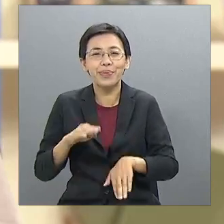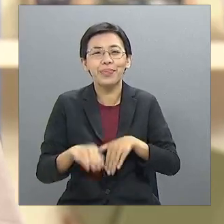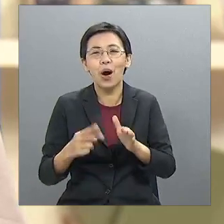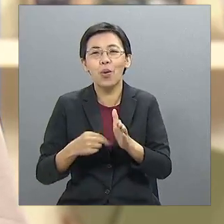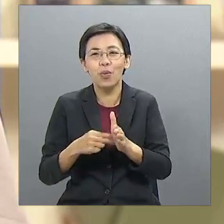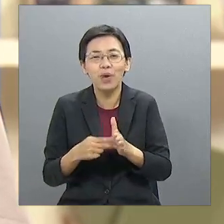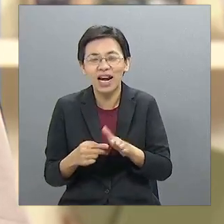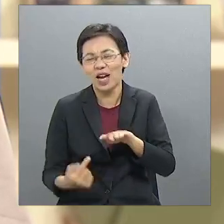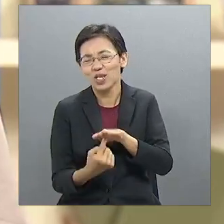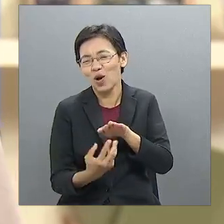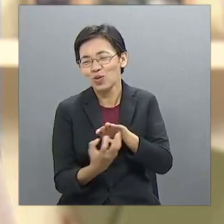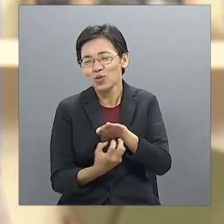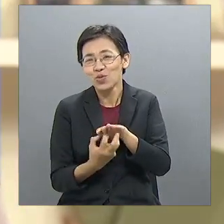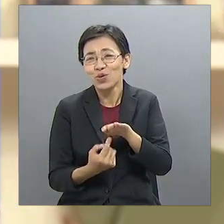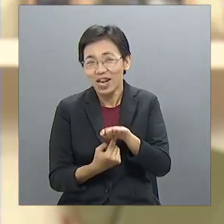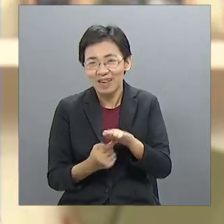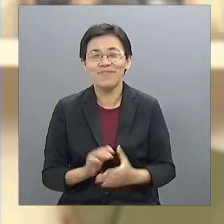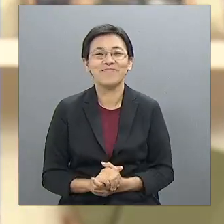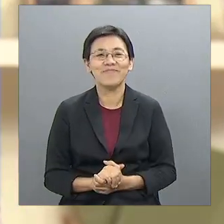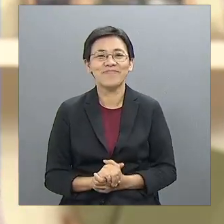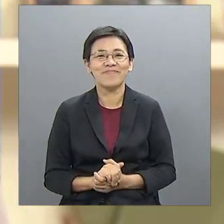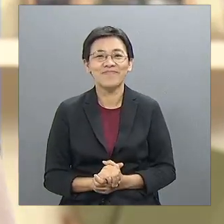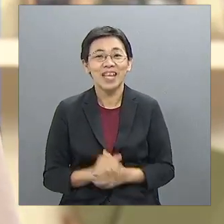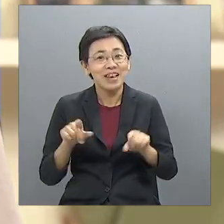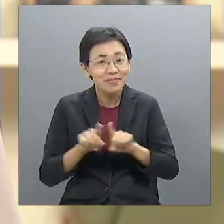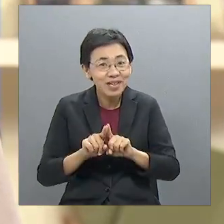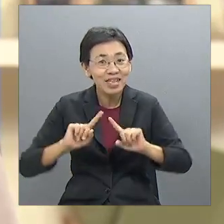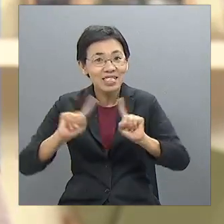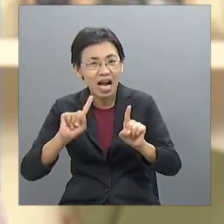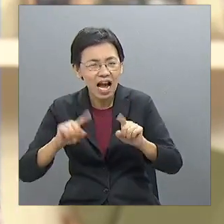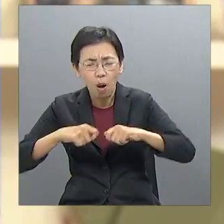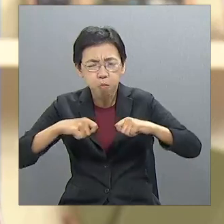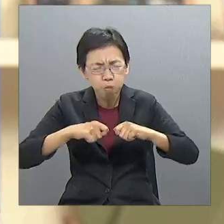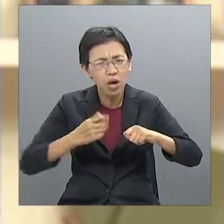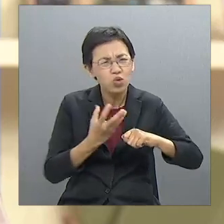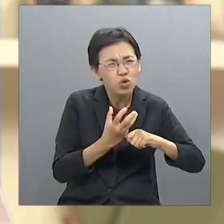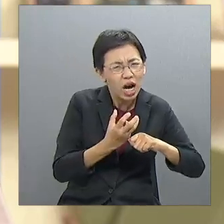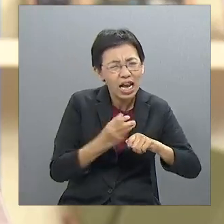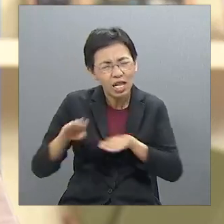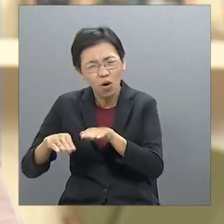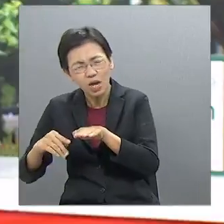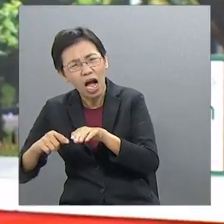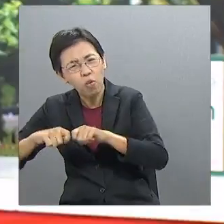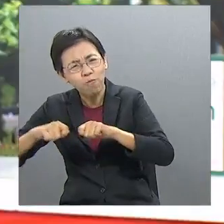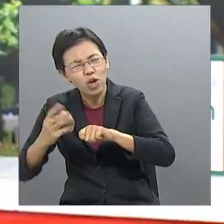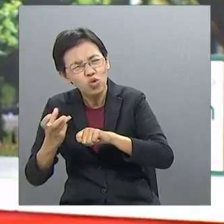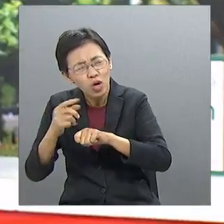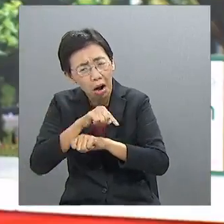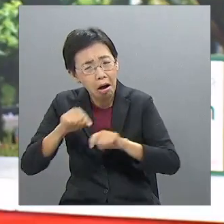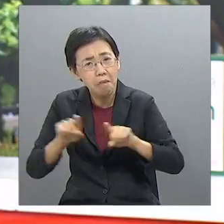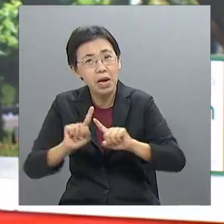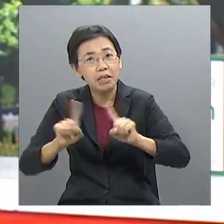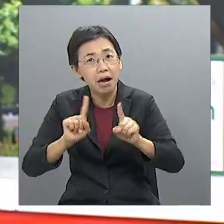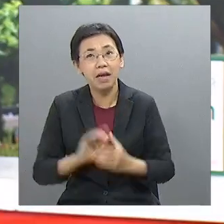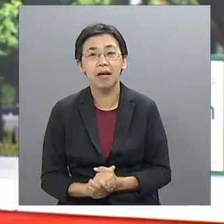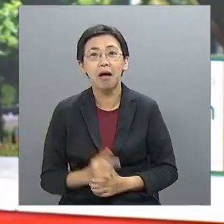ครั้งแรกทผมได้ยคำนเลยครัมันเหมือนรมัแตกตางกั END ยัไบางครัและันสาเหตุกณเกิเหมอนกัผมกเพิเคยได้ย